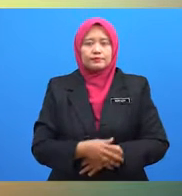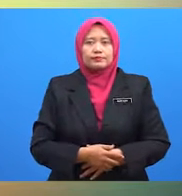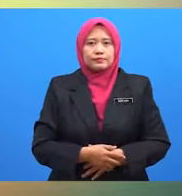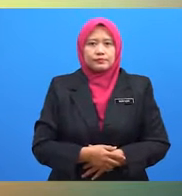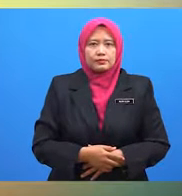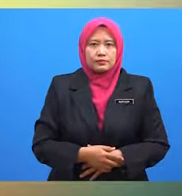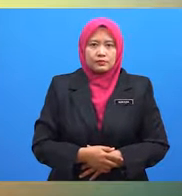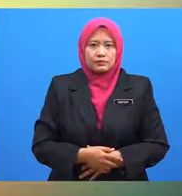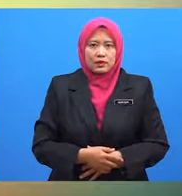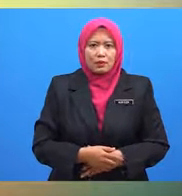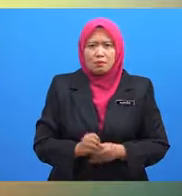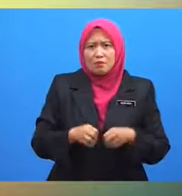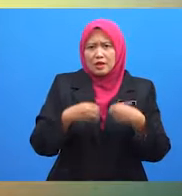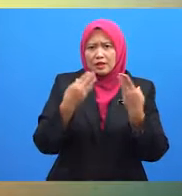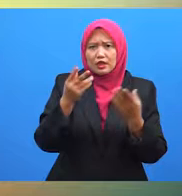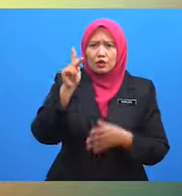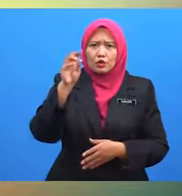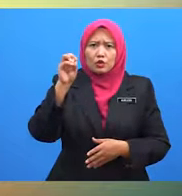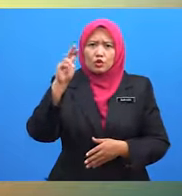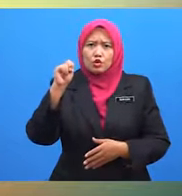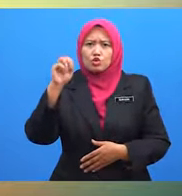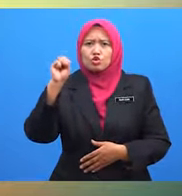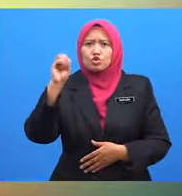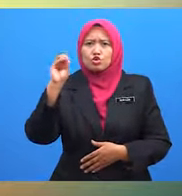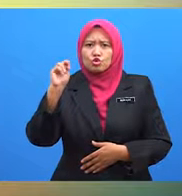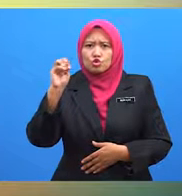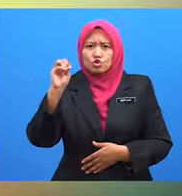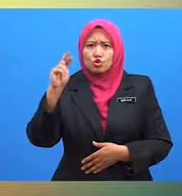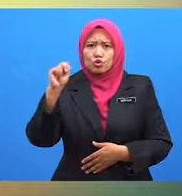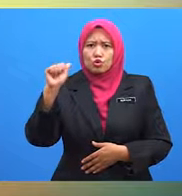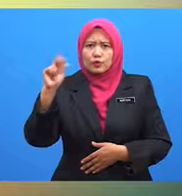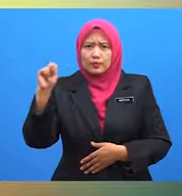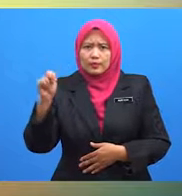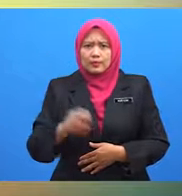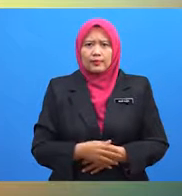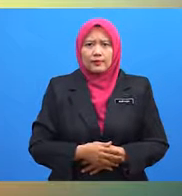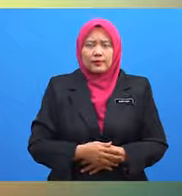Banyak konsonan diucapkan dan dieja dengan aspirasi